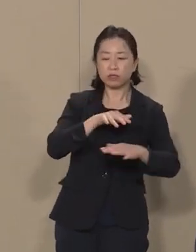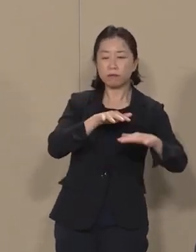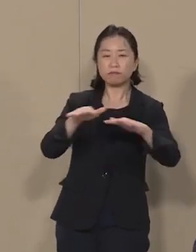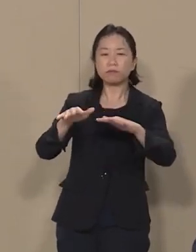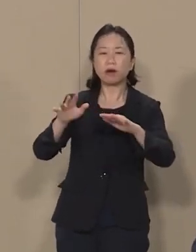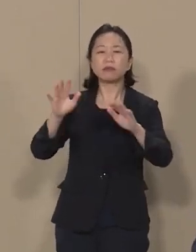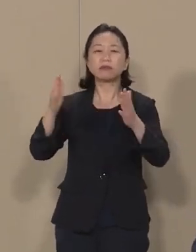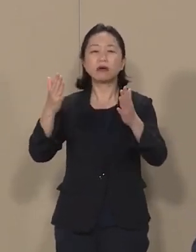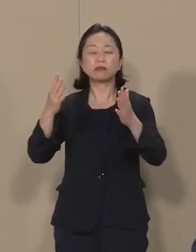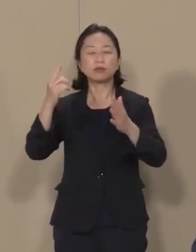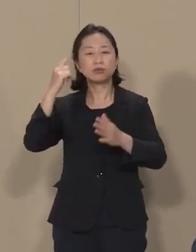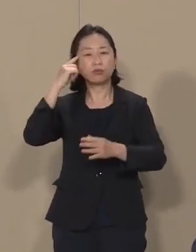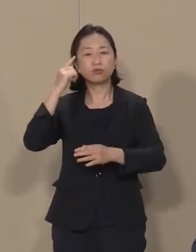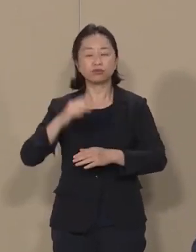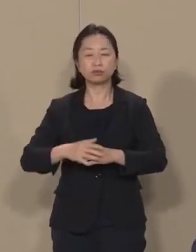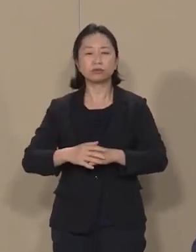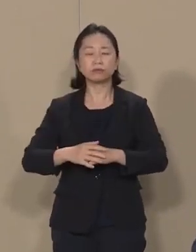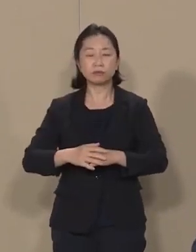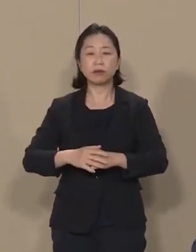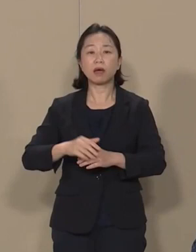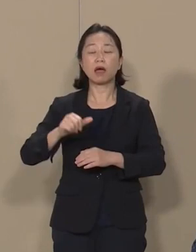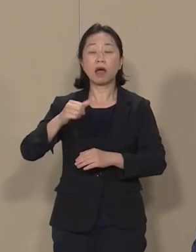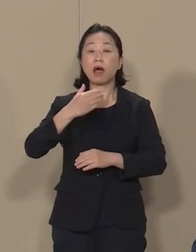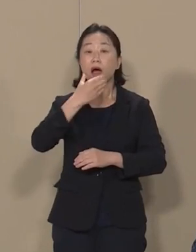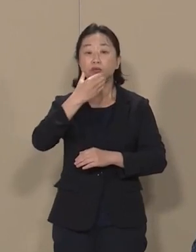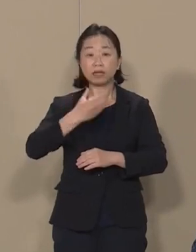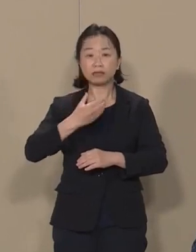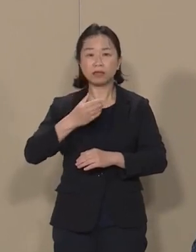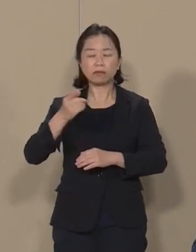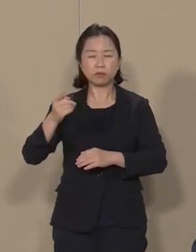現在の混乱ぶりもなかったはずです